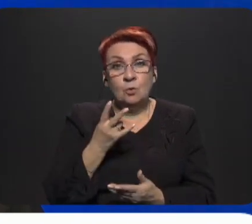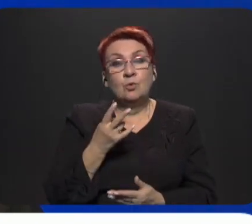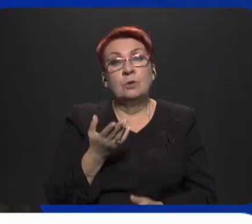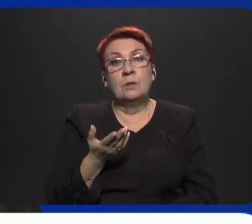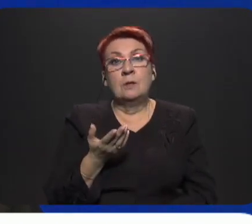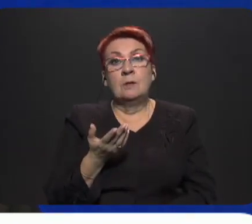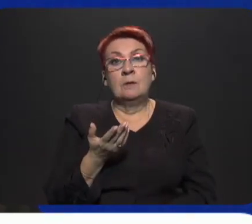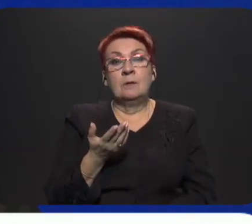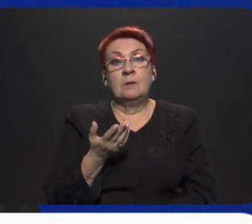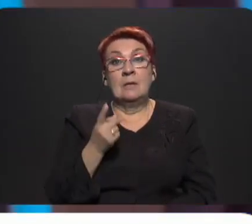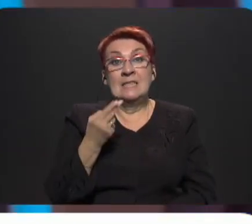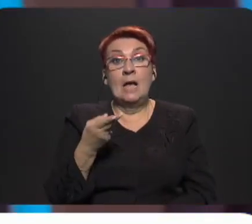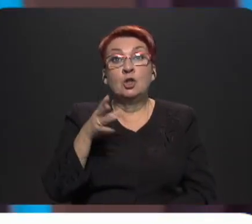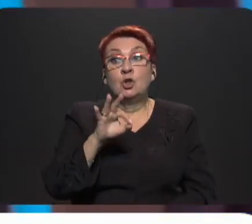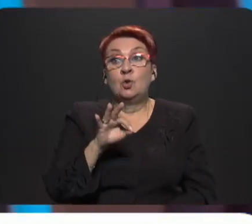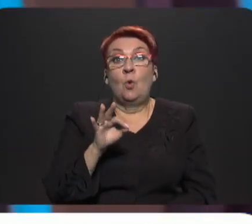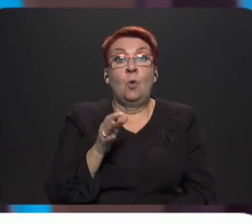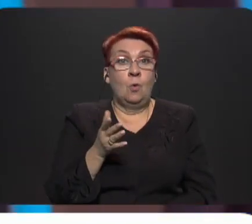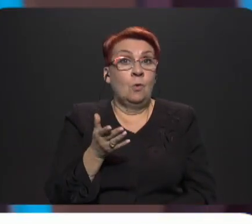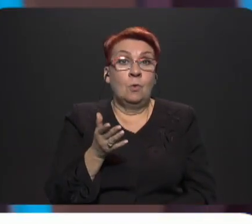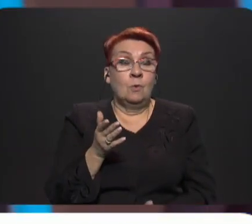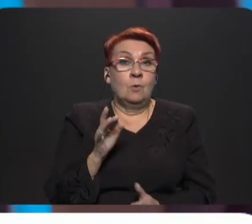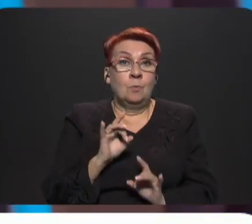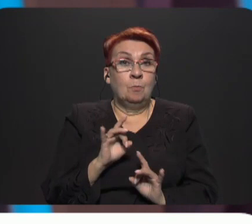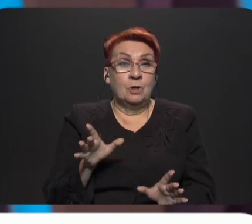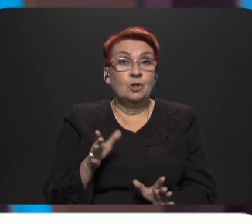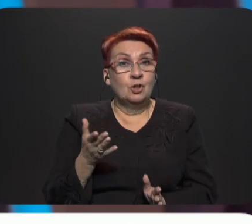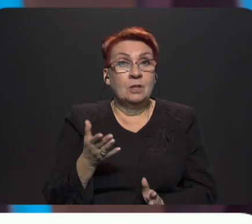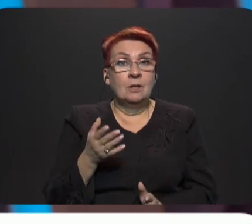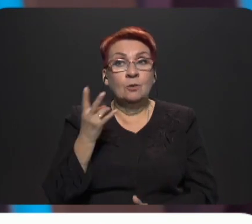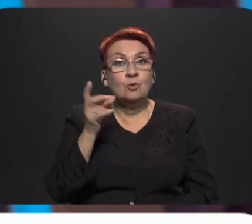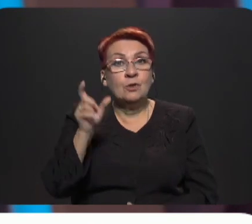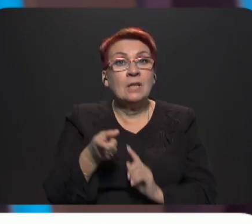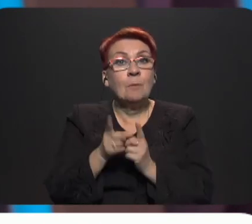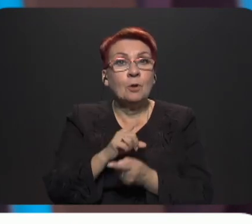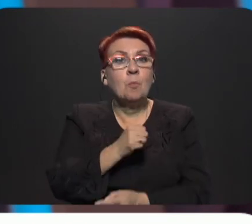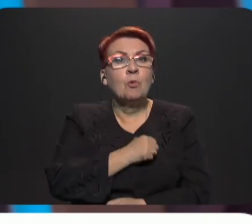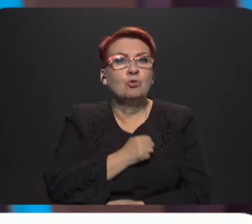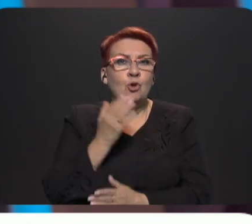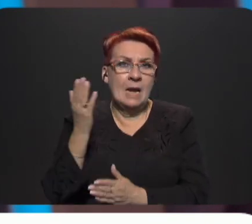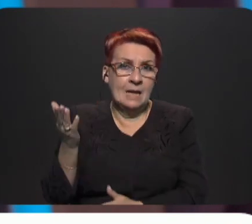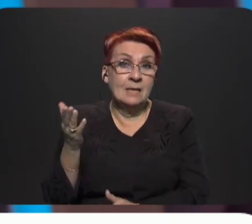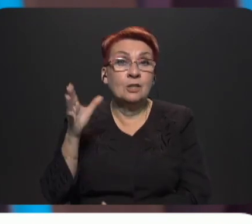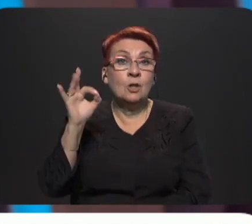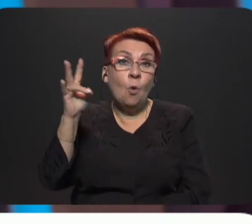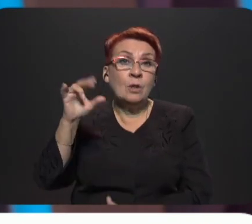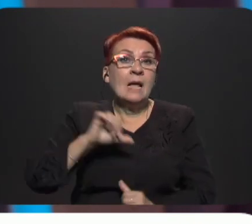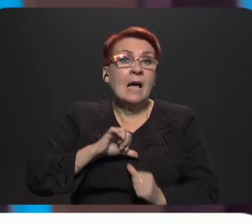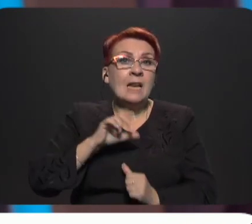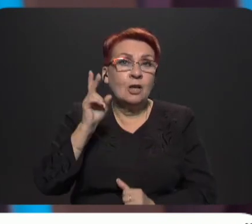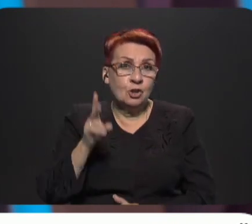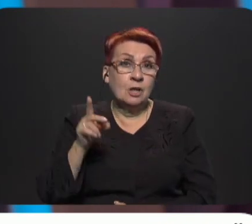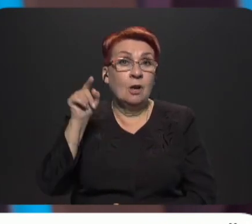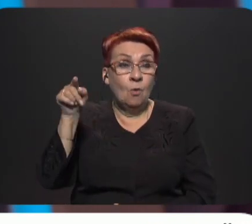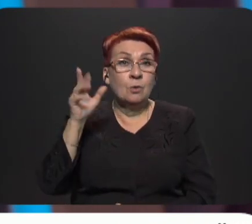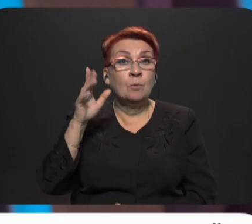если есть за что не прощать, следовательно, тем более этого человека надо пожалеть. Ведь тогда он грешник, тогда он идет в